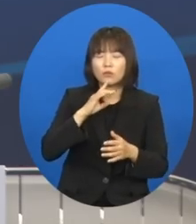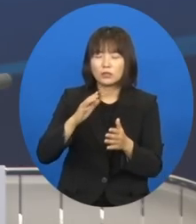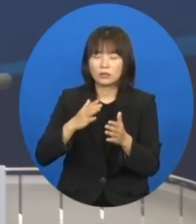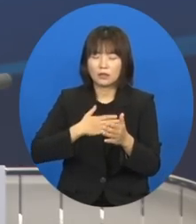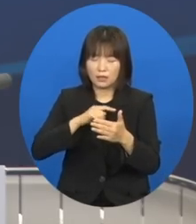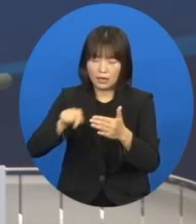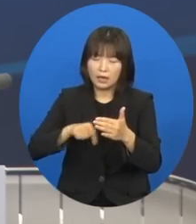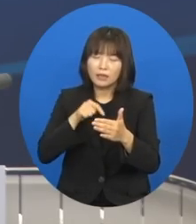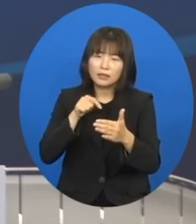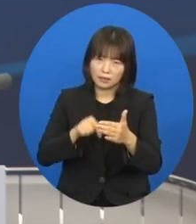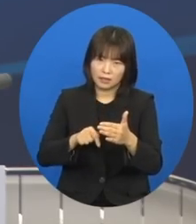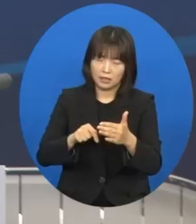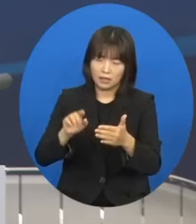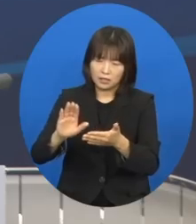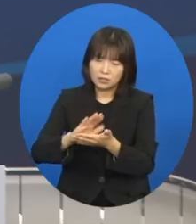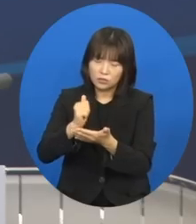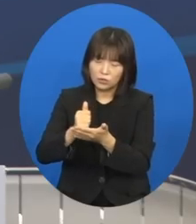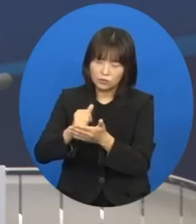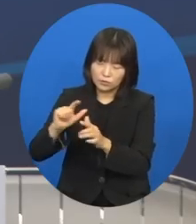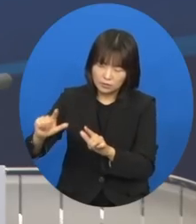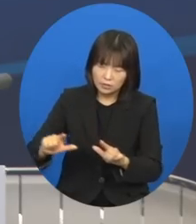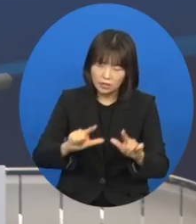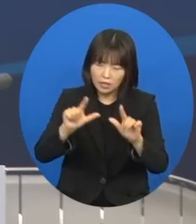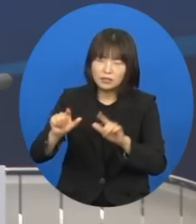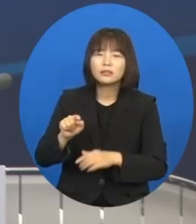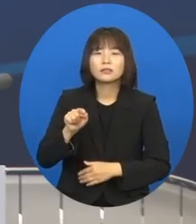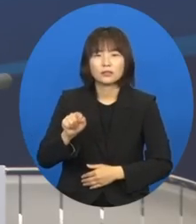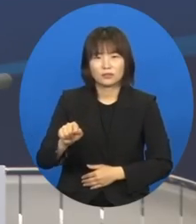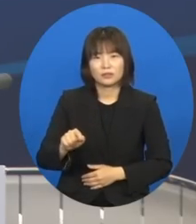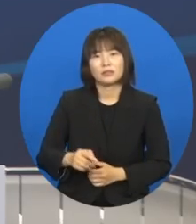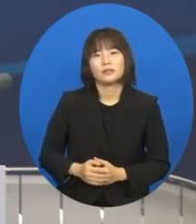안에 그리스도께서 사시는 것이다.